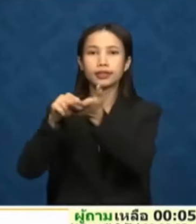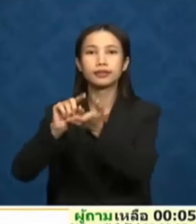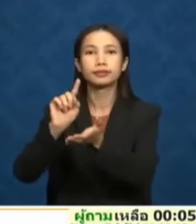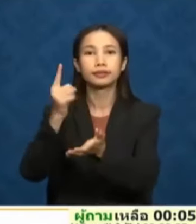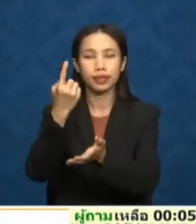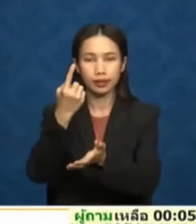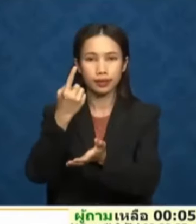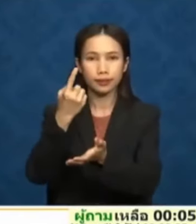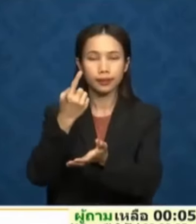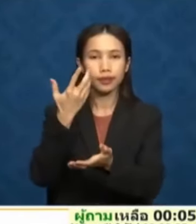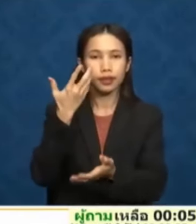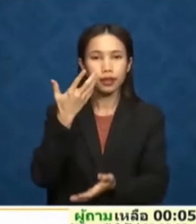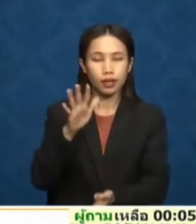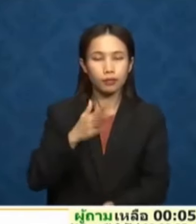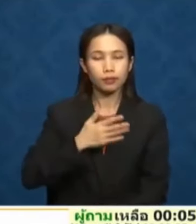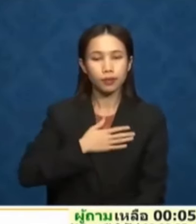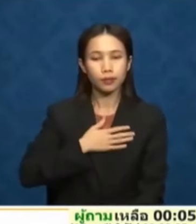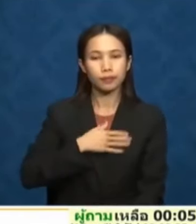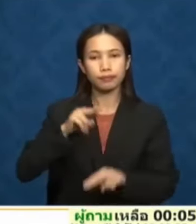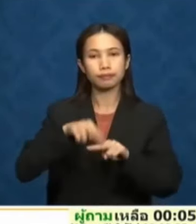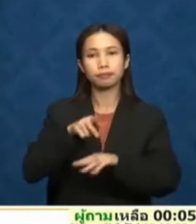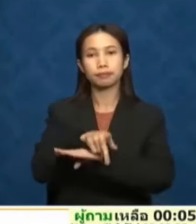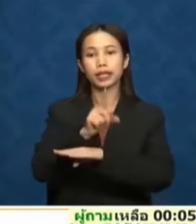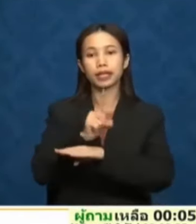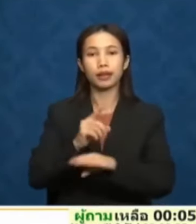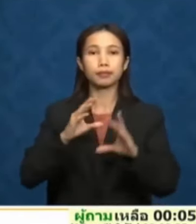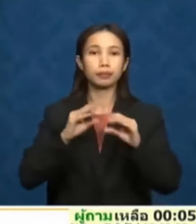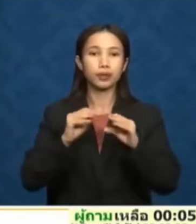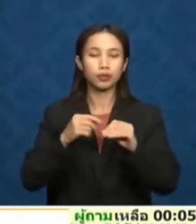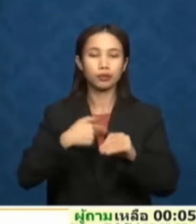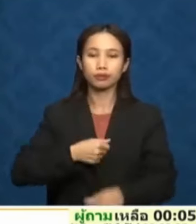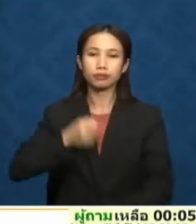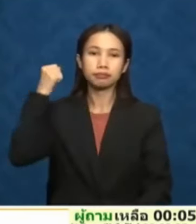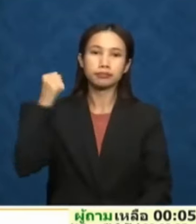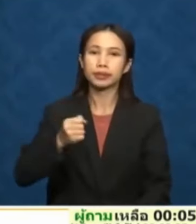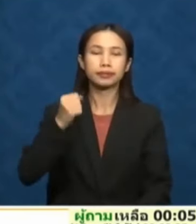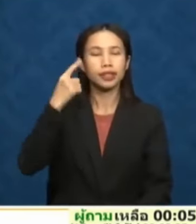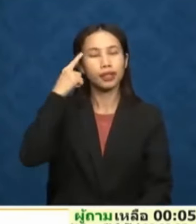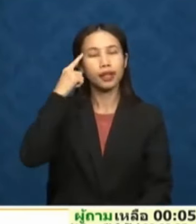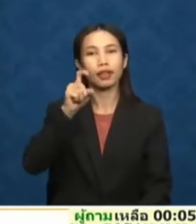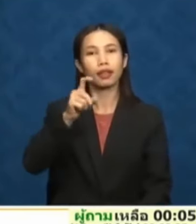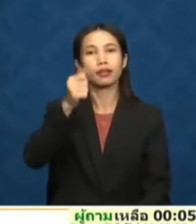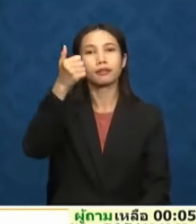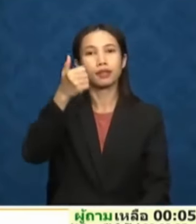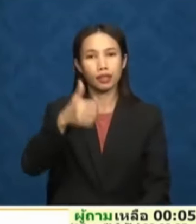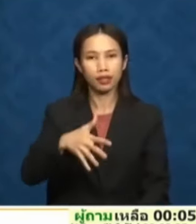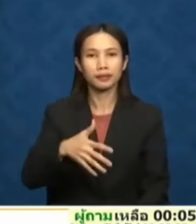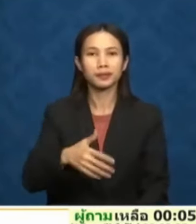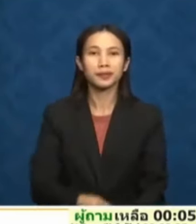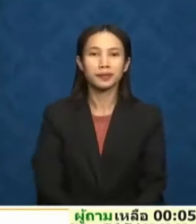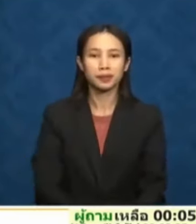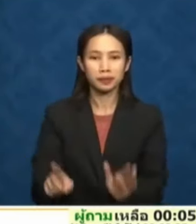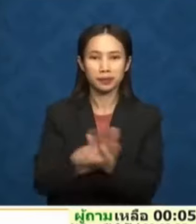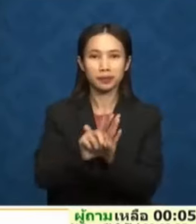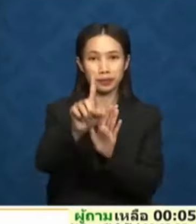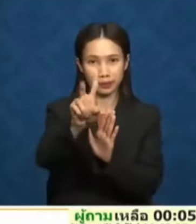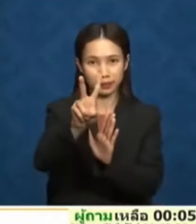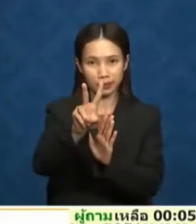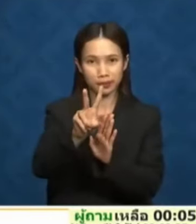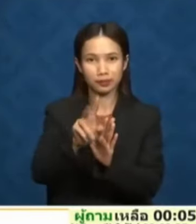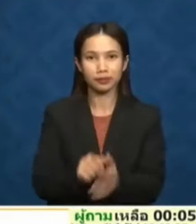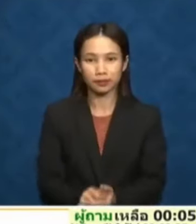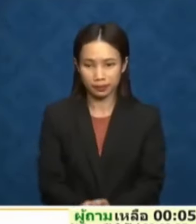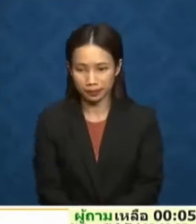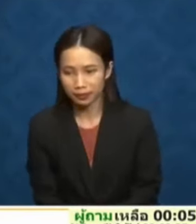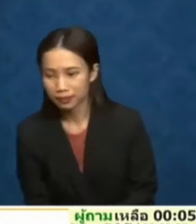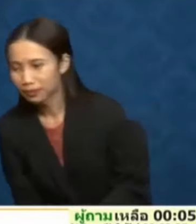หนึ่งนะครับผมเองนั่งเป็นประธานนะครับผมจะทุบโต๊ะก็คงทำไม่ได้ครั้งที่ 2เนี่ย